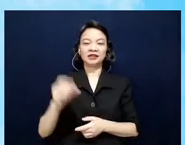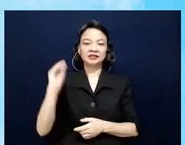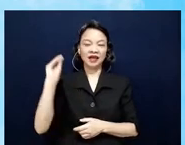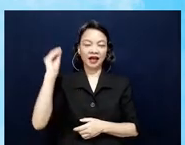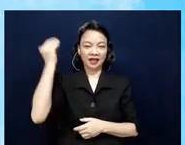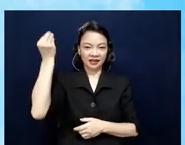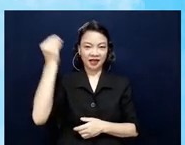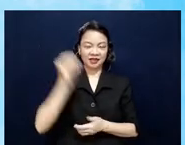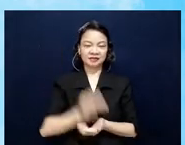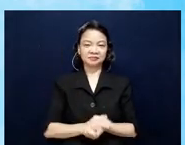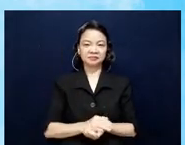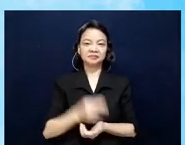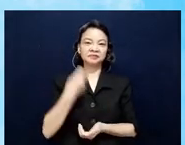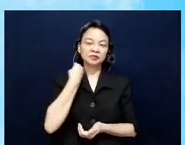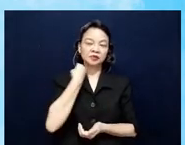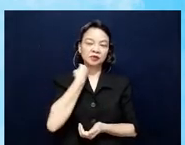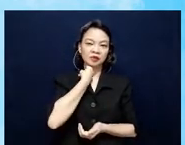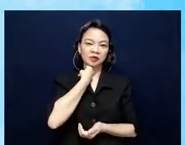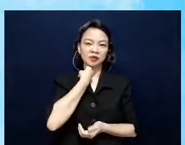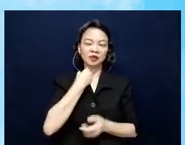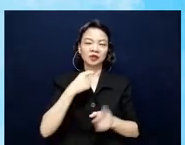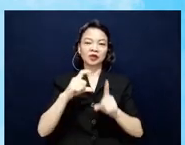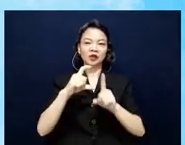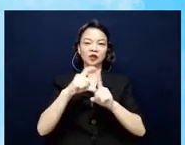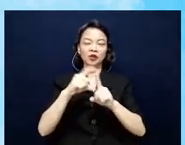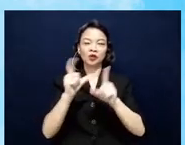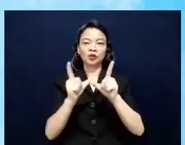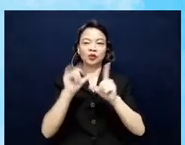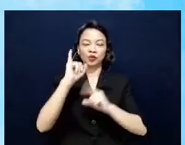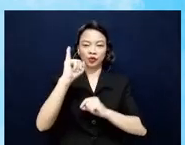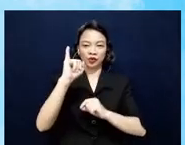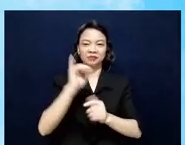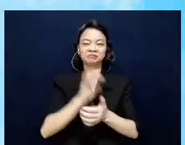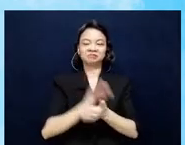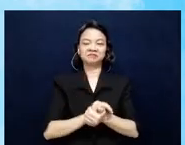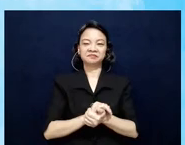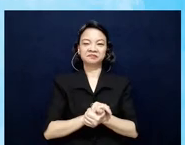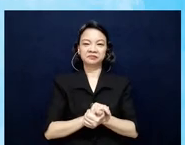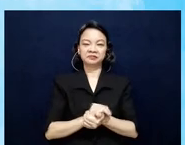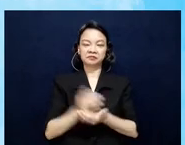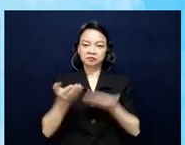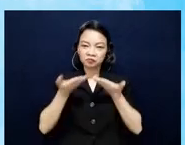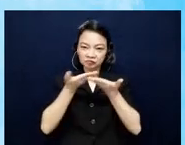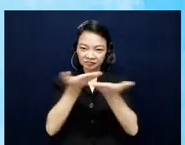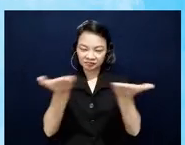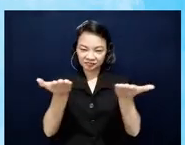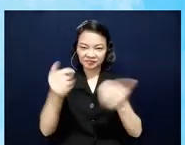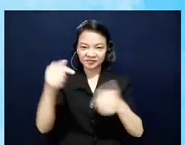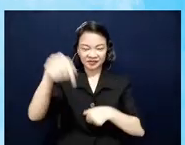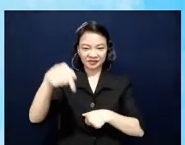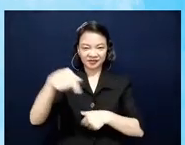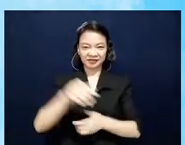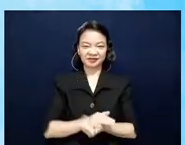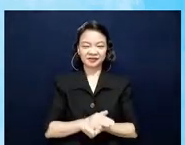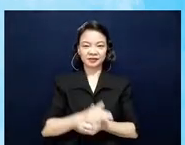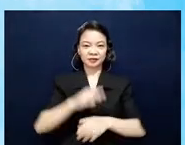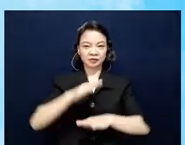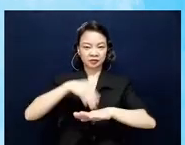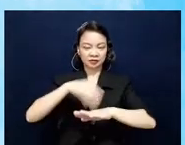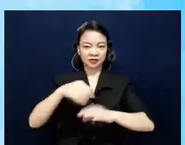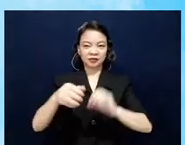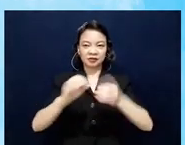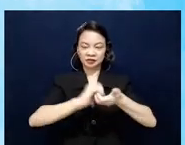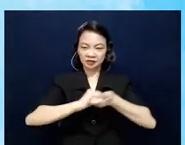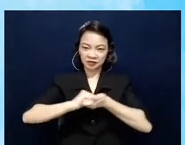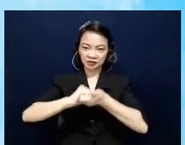Dr. Dwi Oktavia TLH MEPIT yang tentunya bisa sharing bersama kita di sini karena salah satu yang diajak kerjasama oleh Plaid Indonesia serta